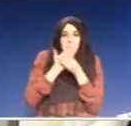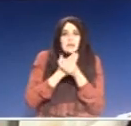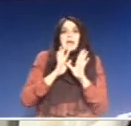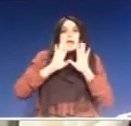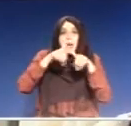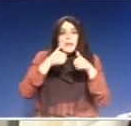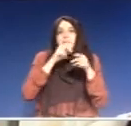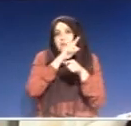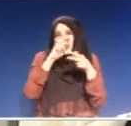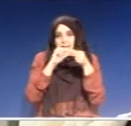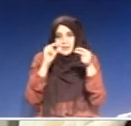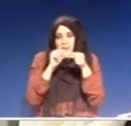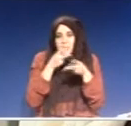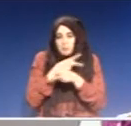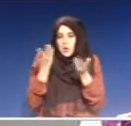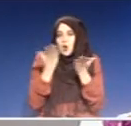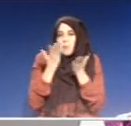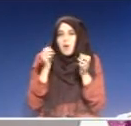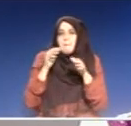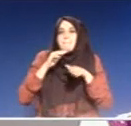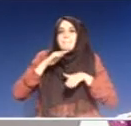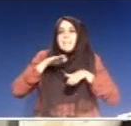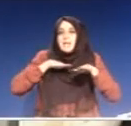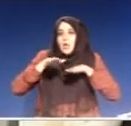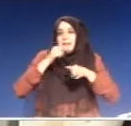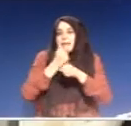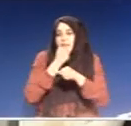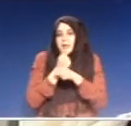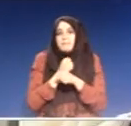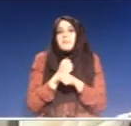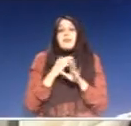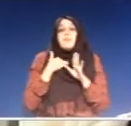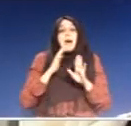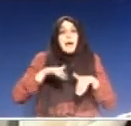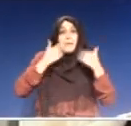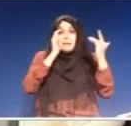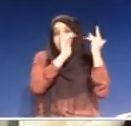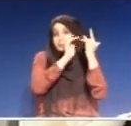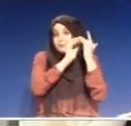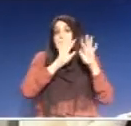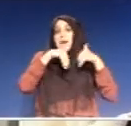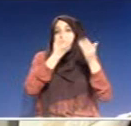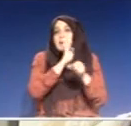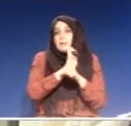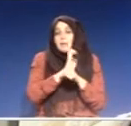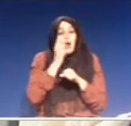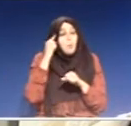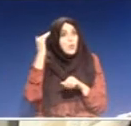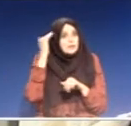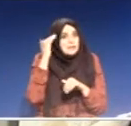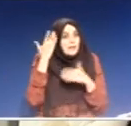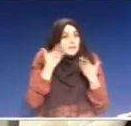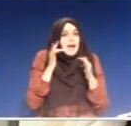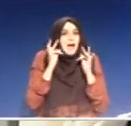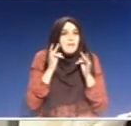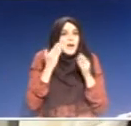لكم نجات يعني سيرتي الافاضل سيرتي طيب. الفاضلات نتواصل معكم خارج البرنامج من اجل الاطلاع على الوثائق الى غير